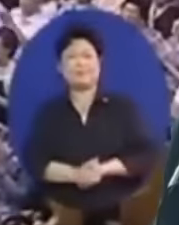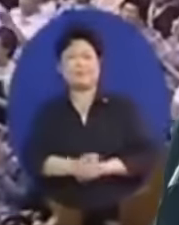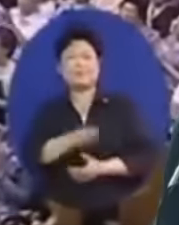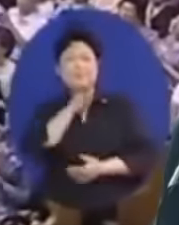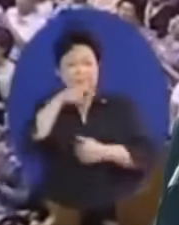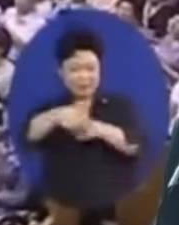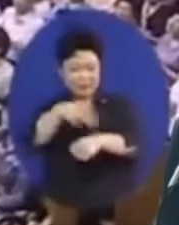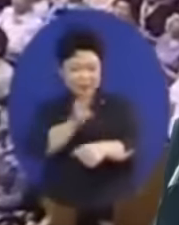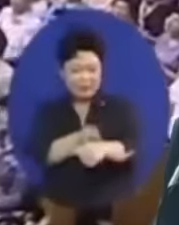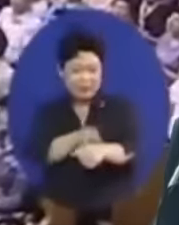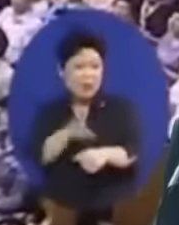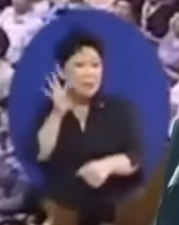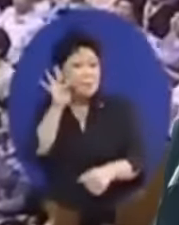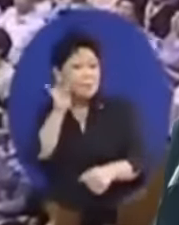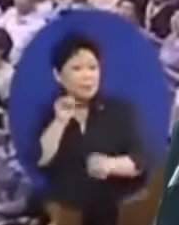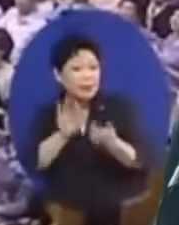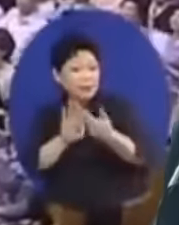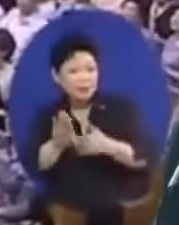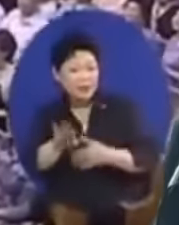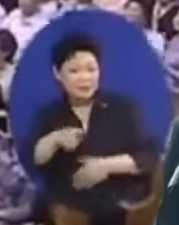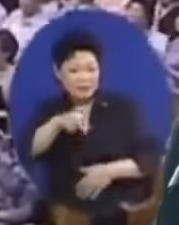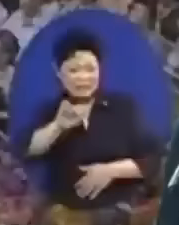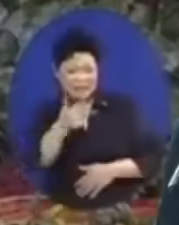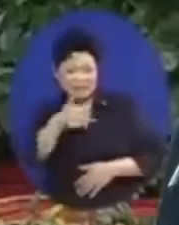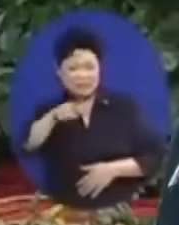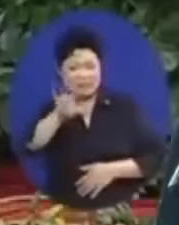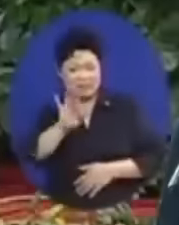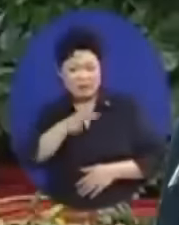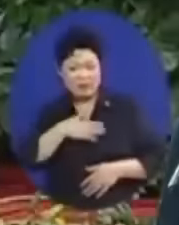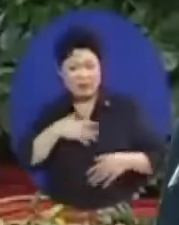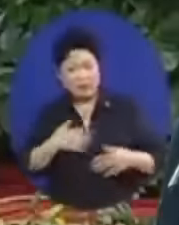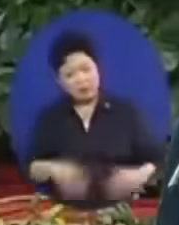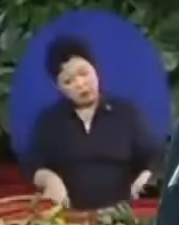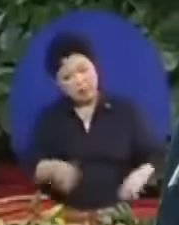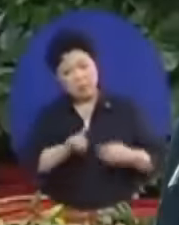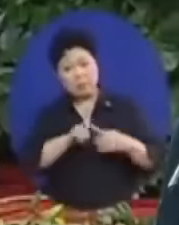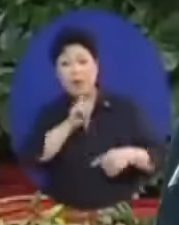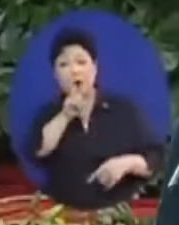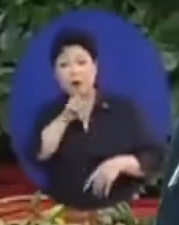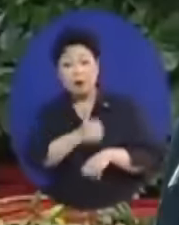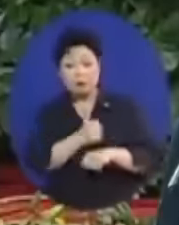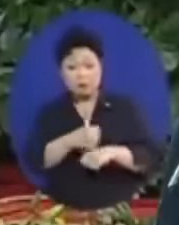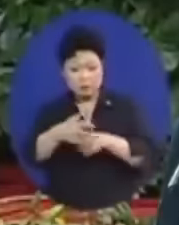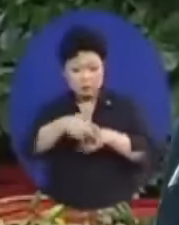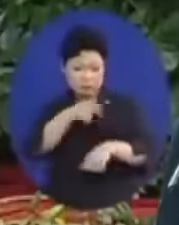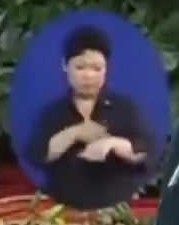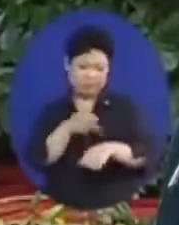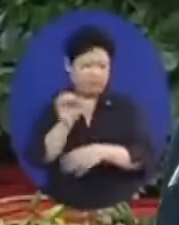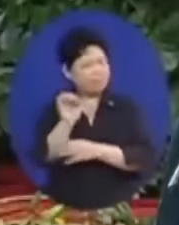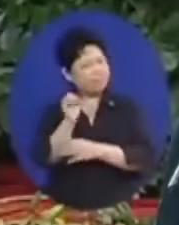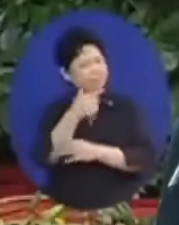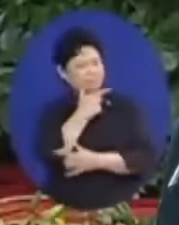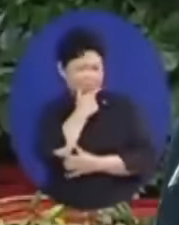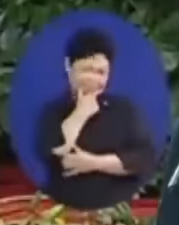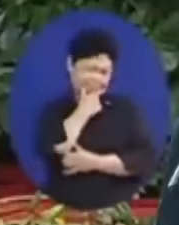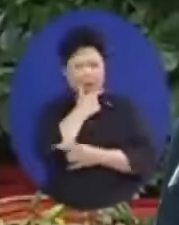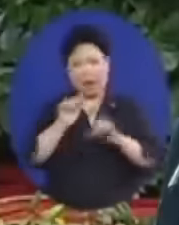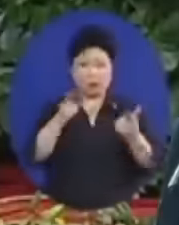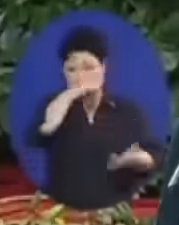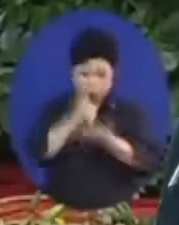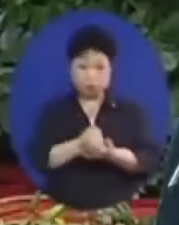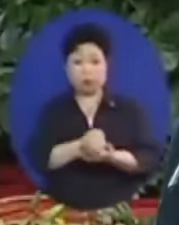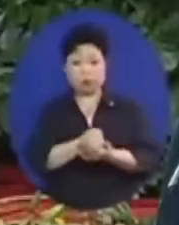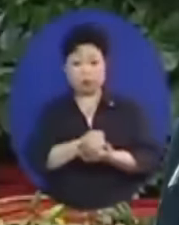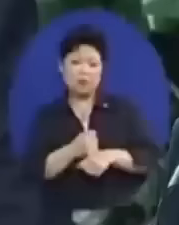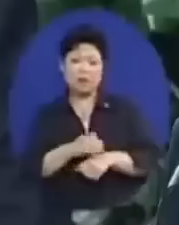의사 선생님께 몇 달 전에 신장 기능 저하 검진 결과를 받았다고 이야기하니까 의사는 고개를 갸웃거리면서 아니요